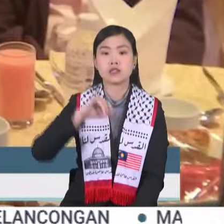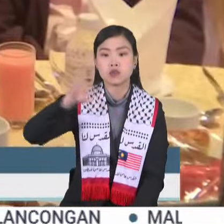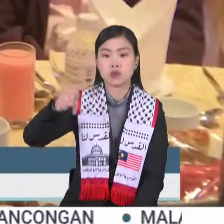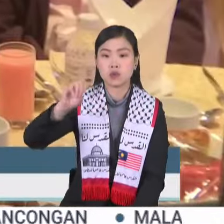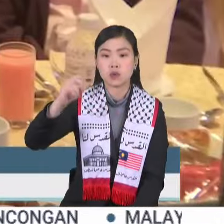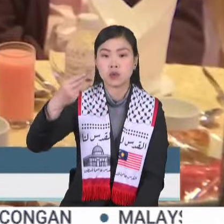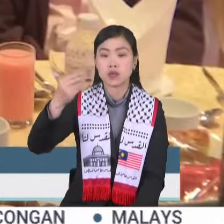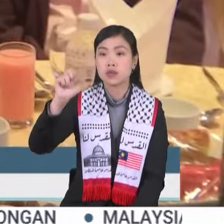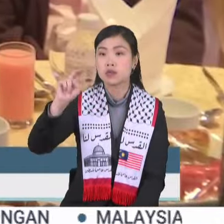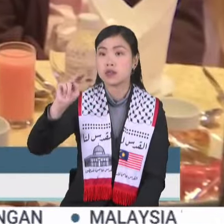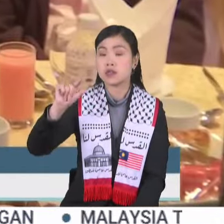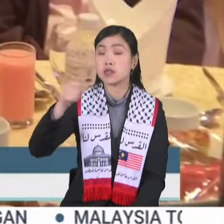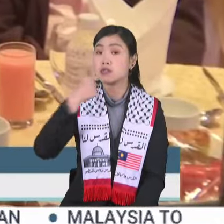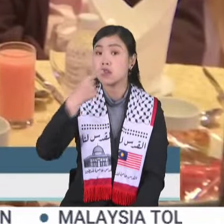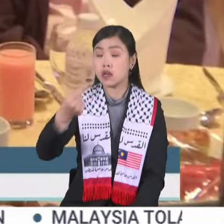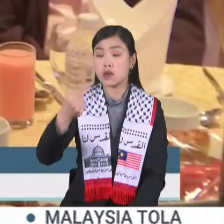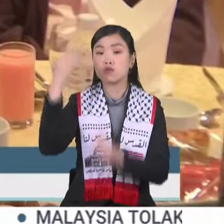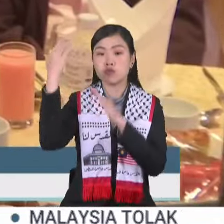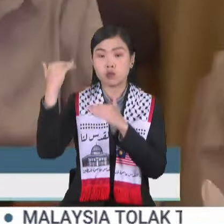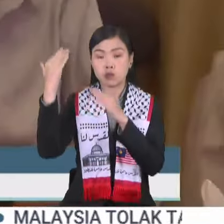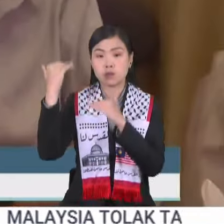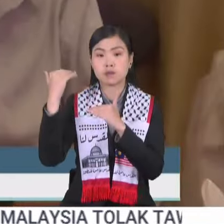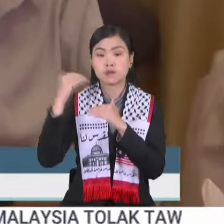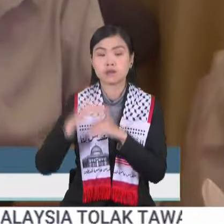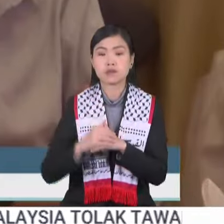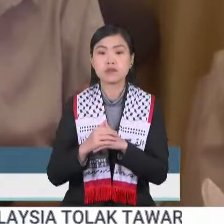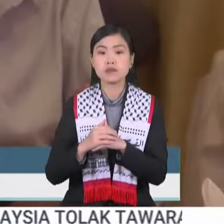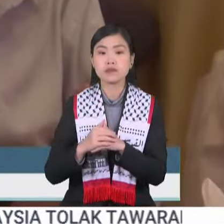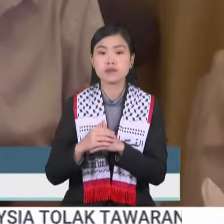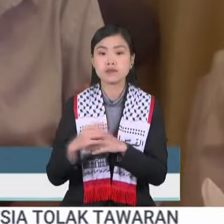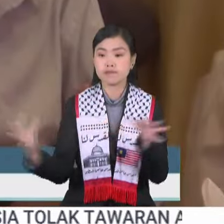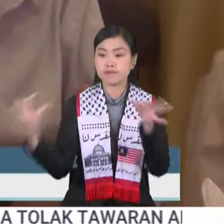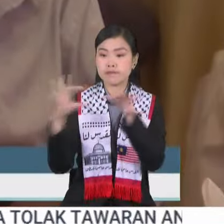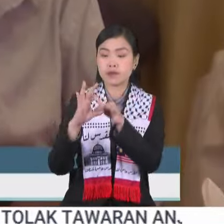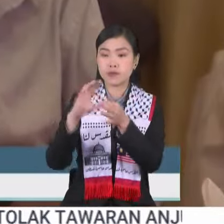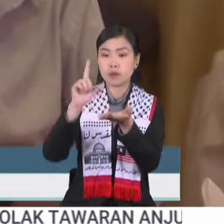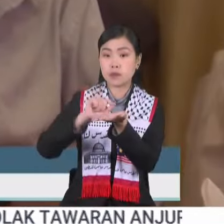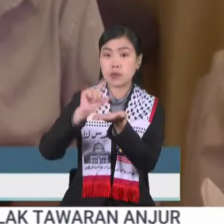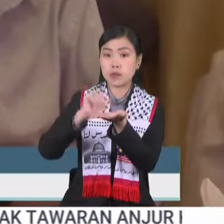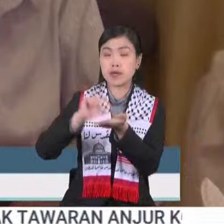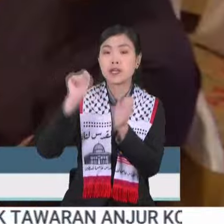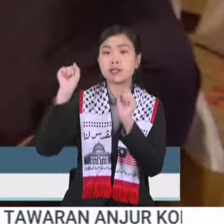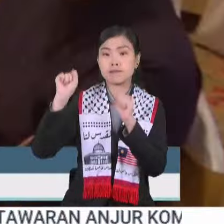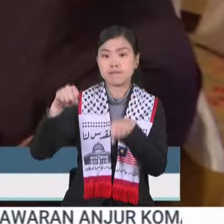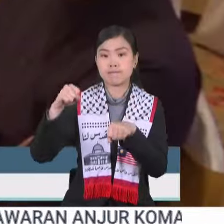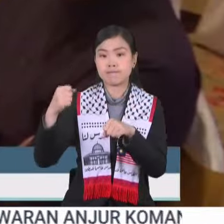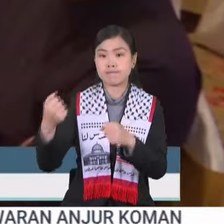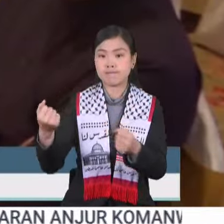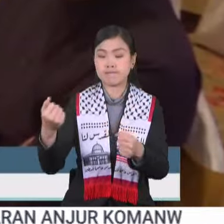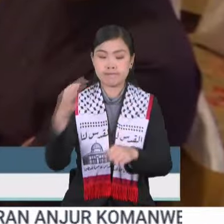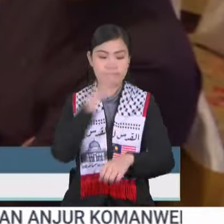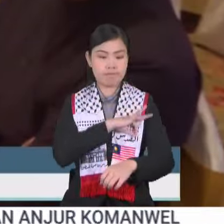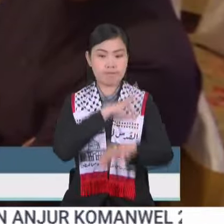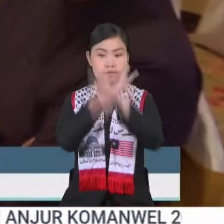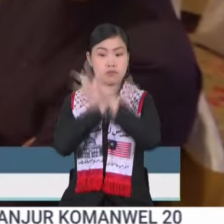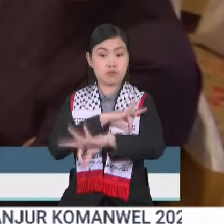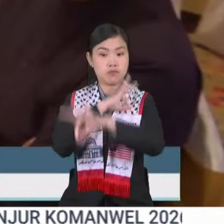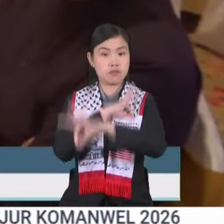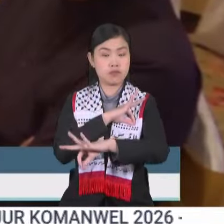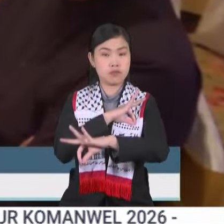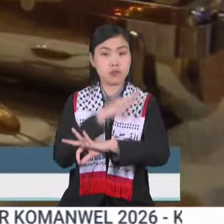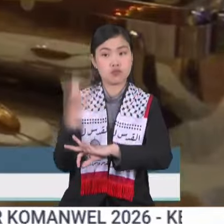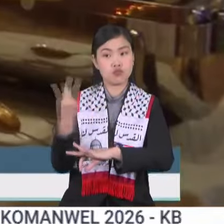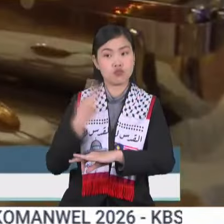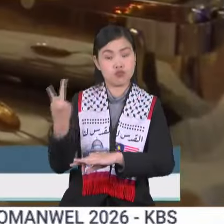kerjasama baik antara pihaknya dengan pengamal media dapat diteruskan di masa akan datang untuk manfaat kedua-dua pihak